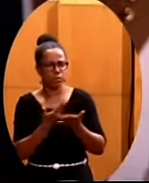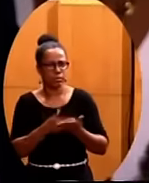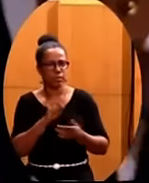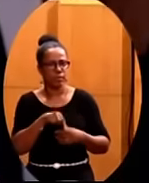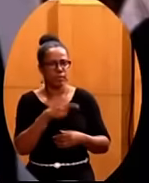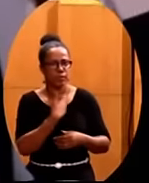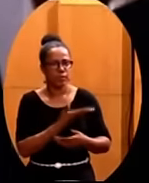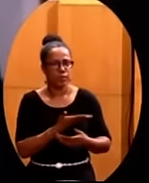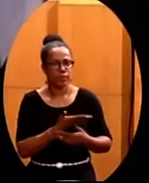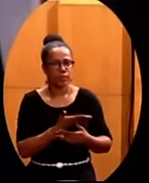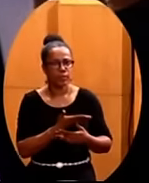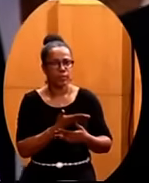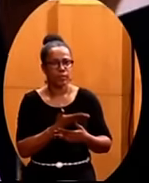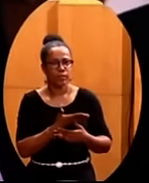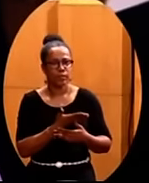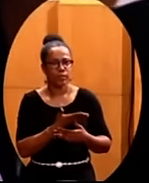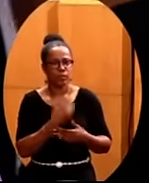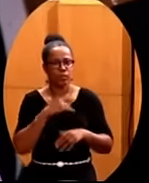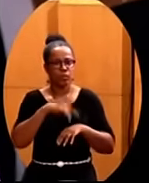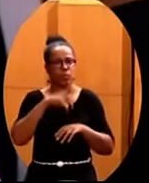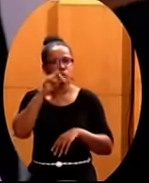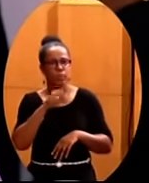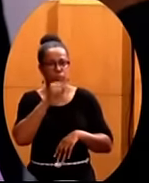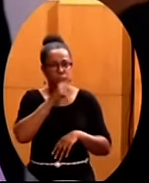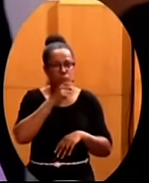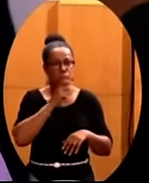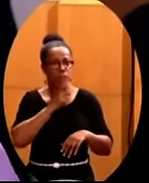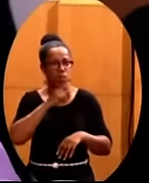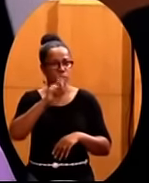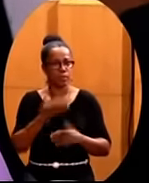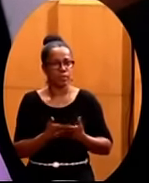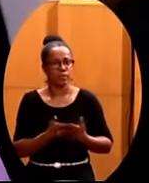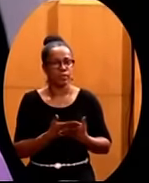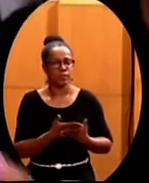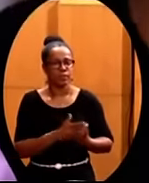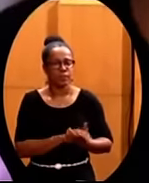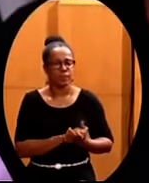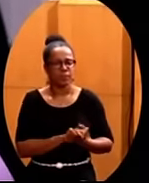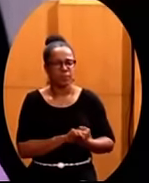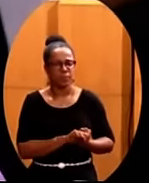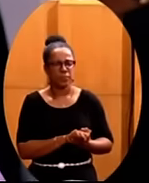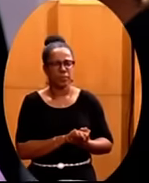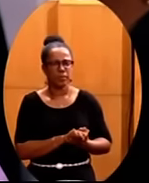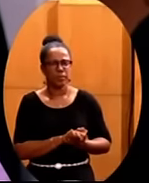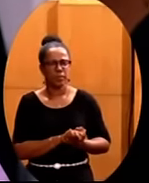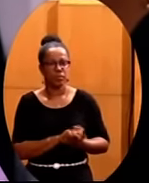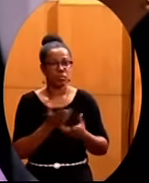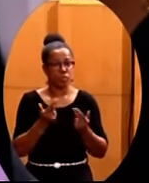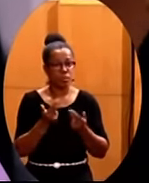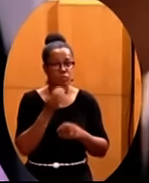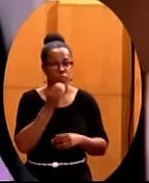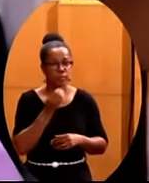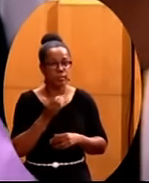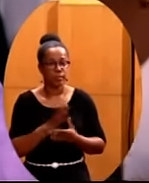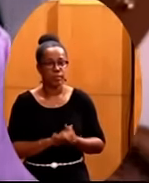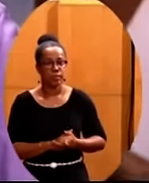ça faudrait même pas commencer à saboter le micro vous n'ar pas me sabter allô allô ça y